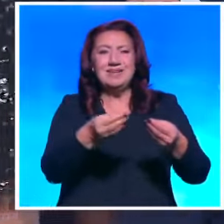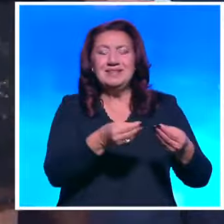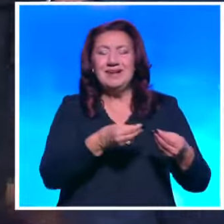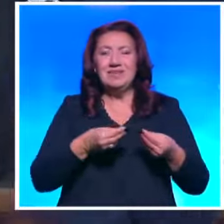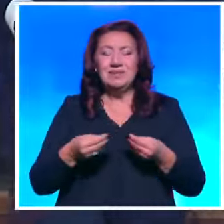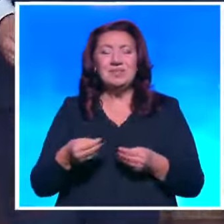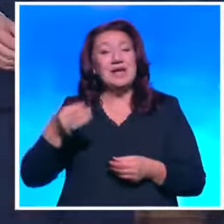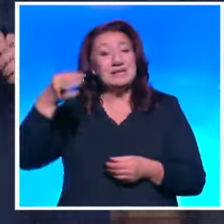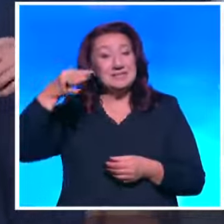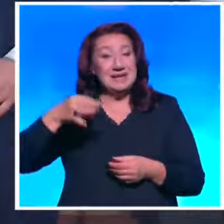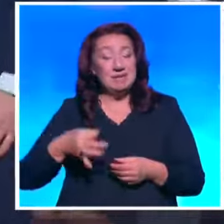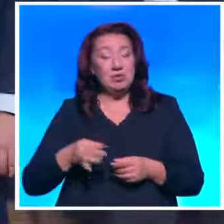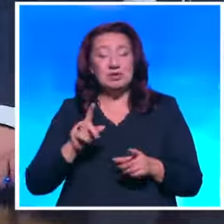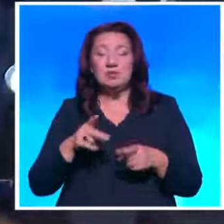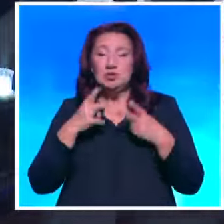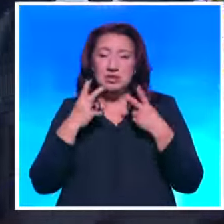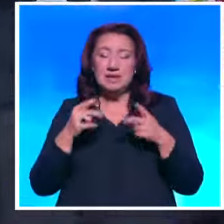годината гледайте тази вечер от